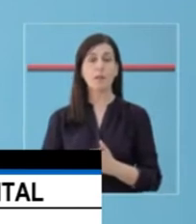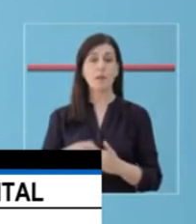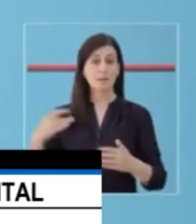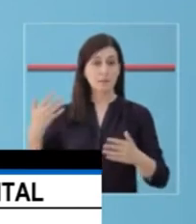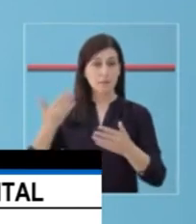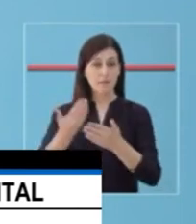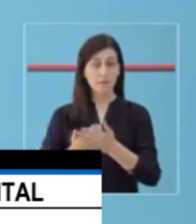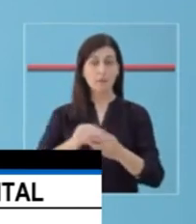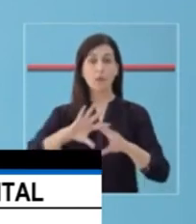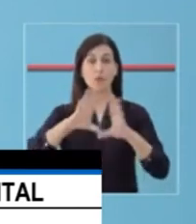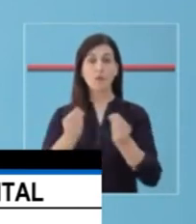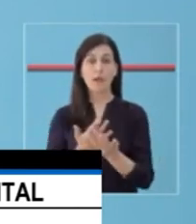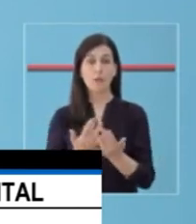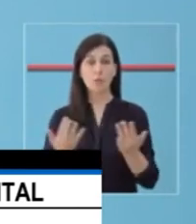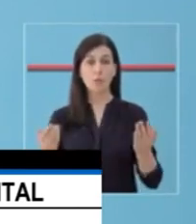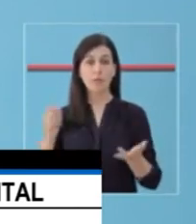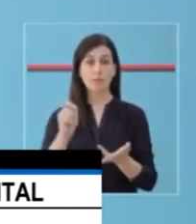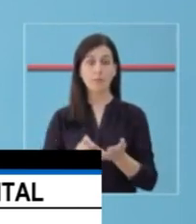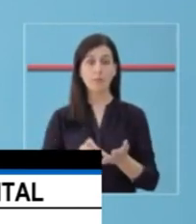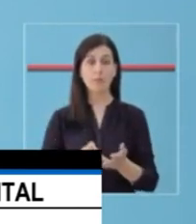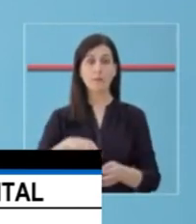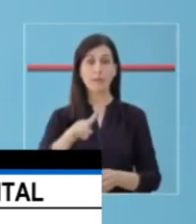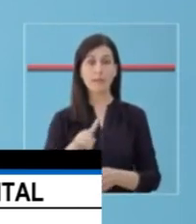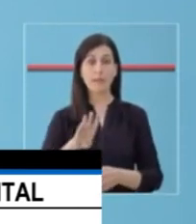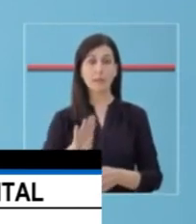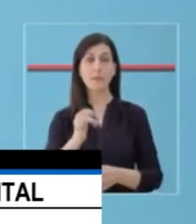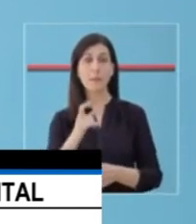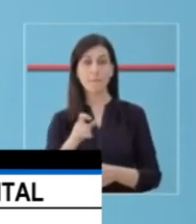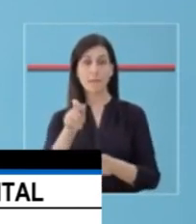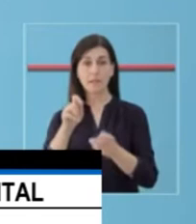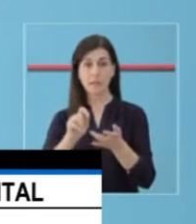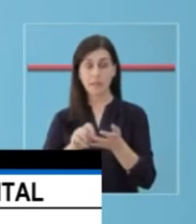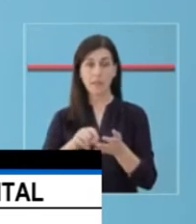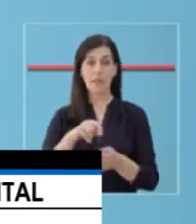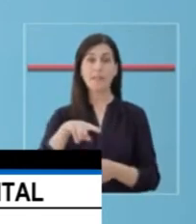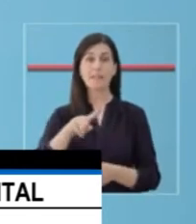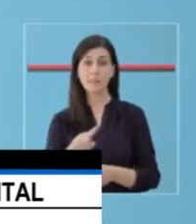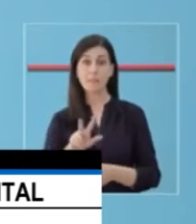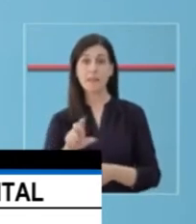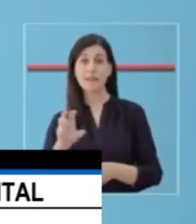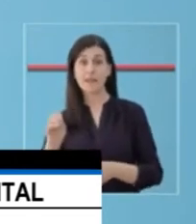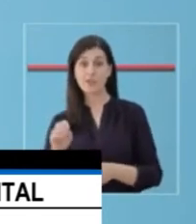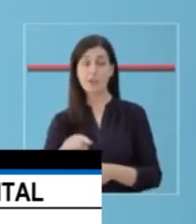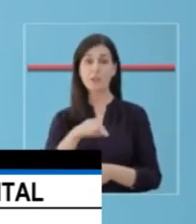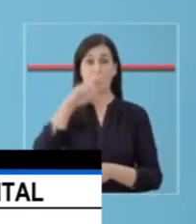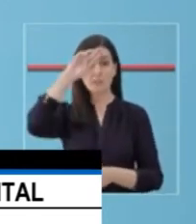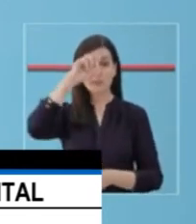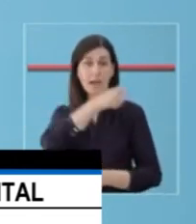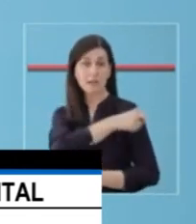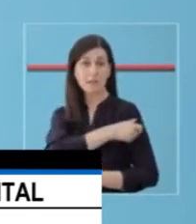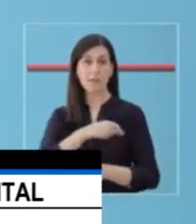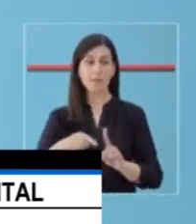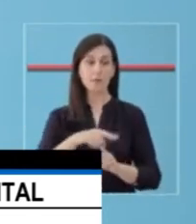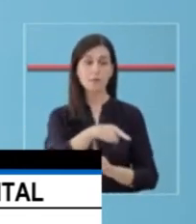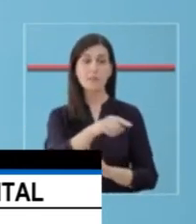fillimi i epidemisë janë kryer mbi 14.000 testime serologjike dhe molekulare. Deri tani janë mbi 1.300 testime në personelin